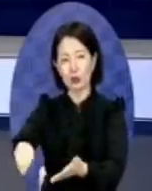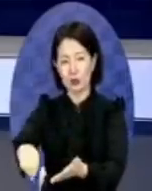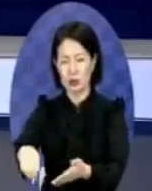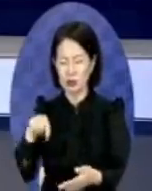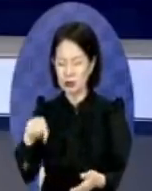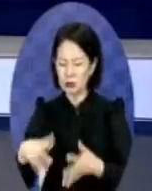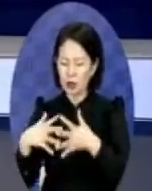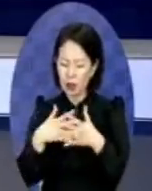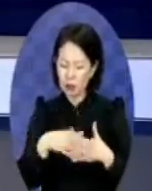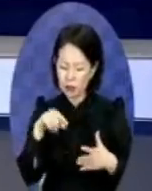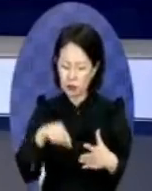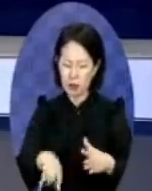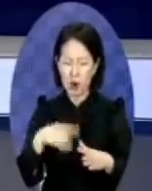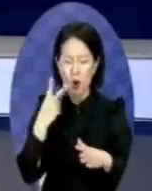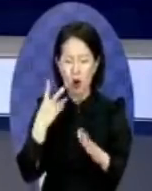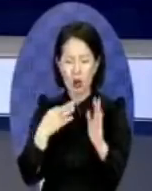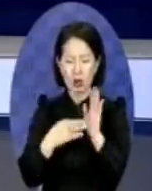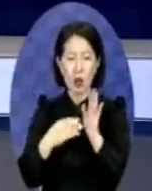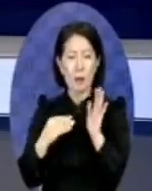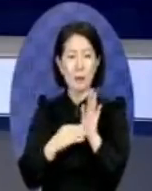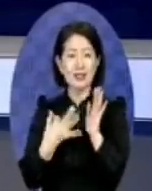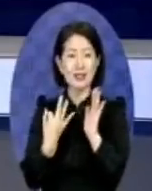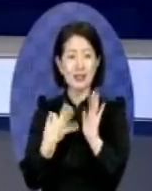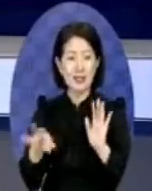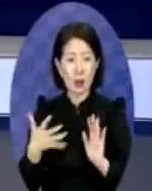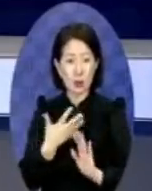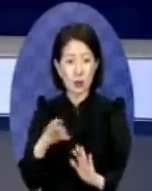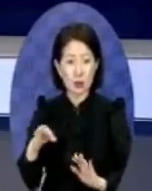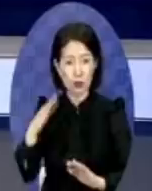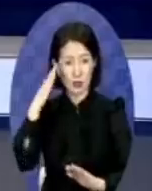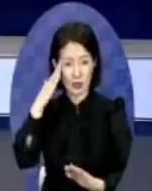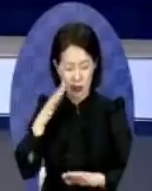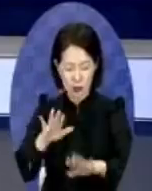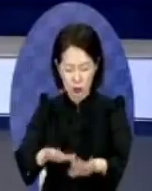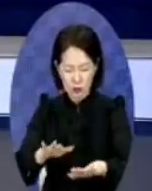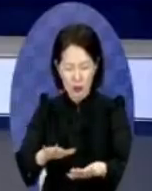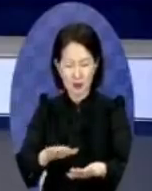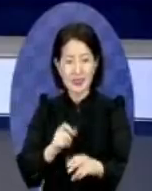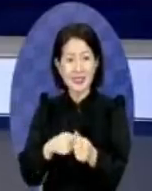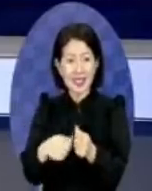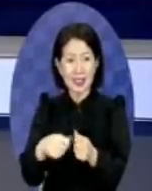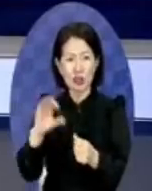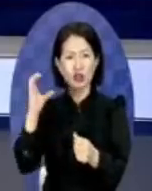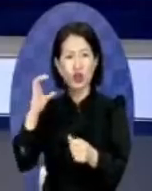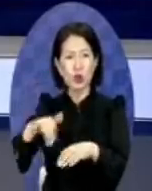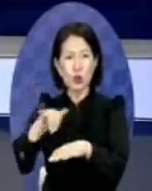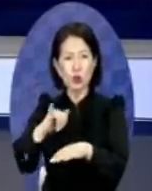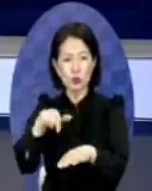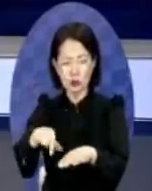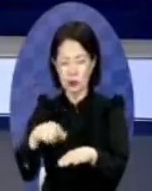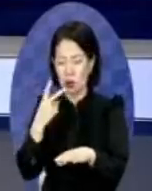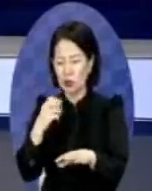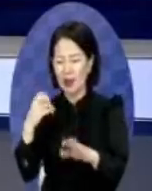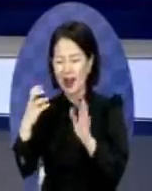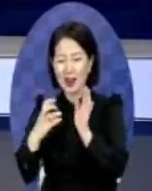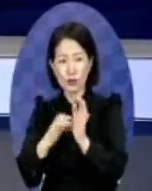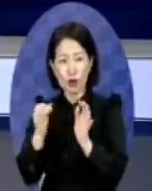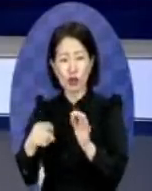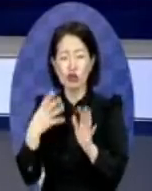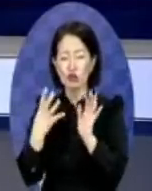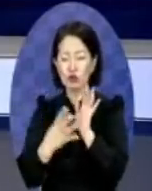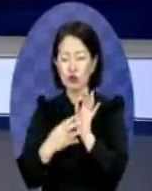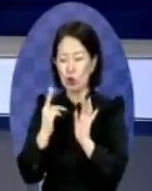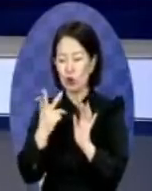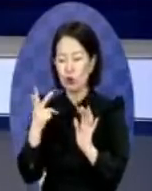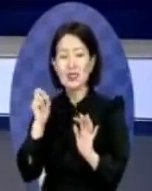улсын 28,500 гаруй цэргийг нутаг дэвсгэртэй байрлуулах зардалд бүгд найрамдах Солонгос улсын талаас 2019 онд 923